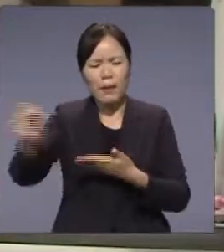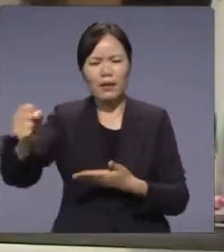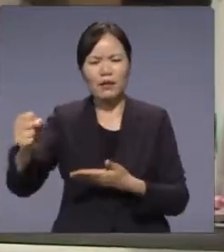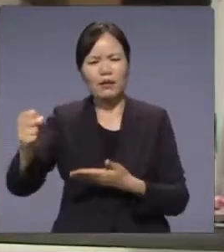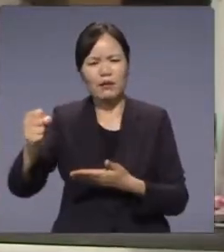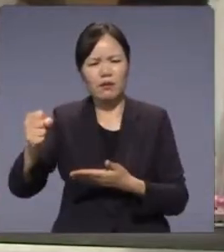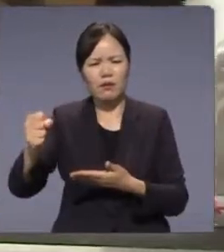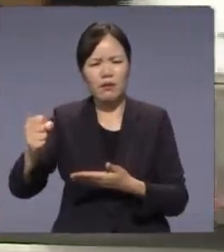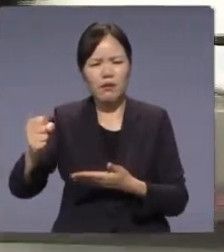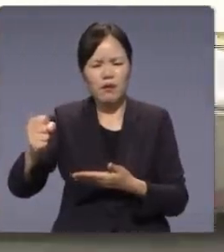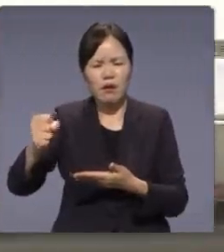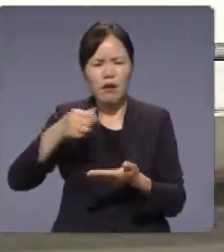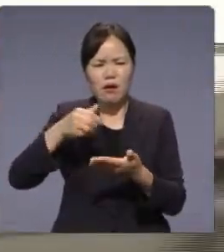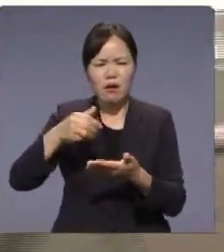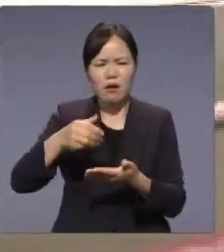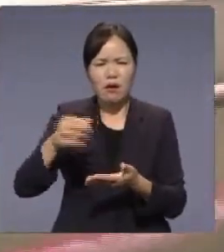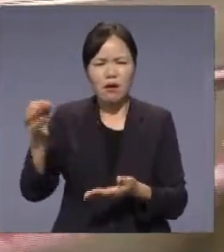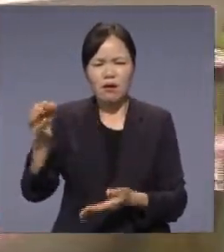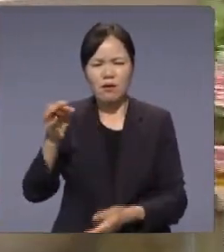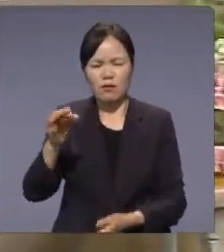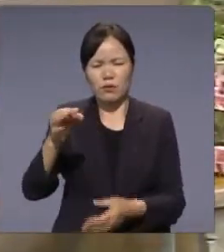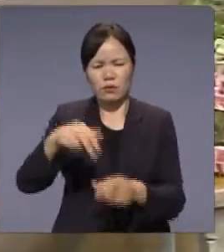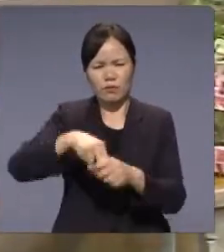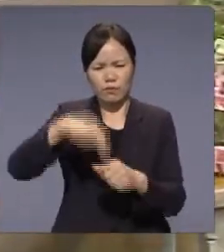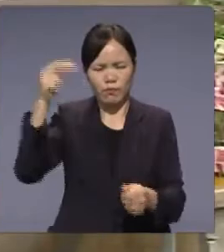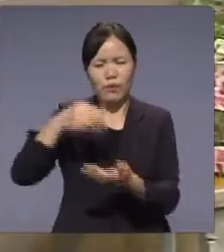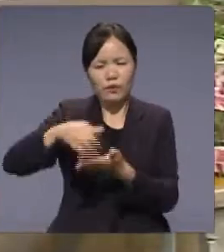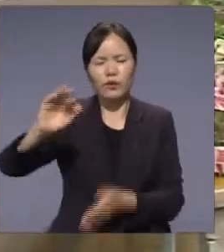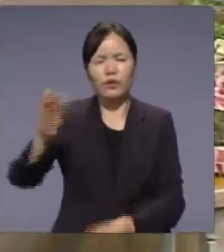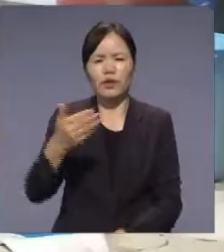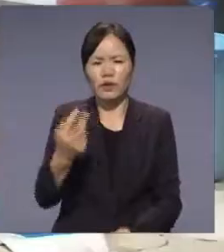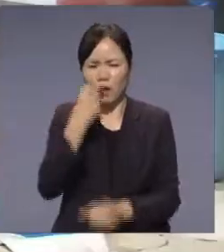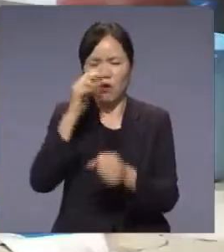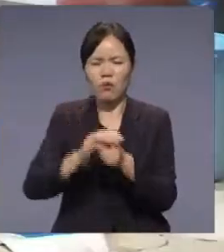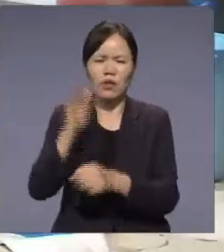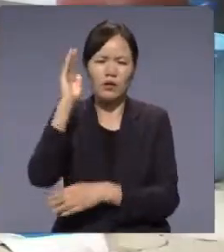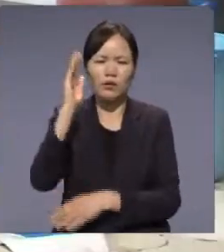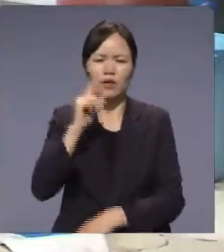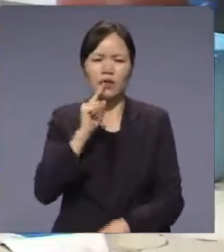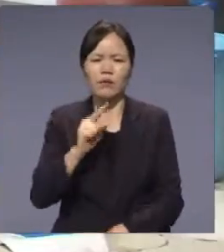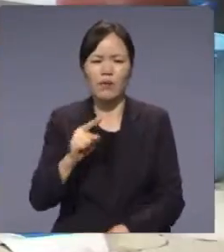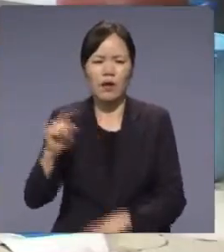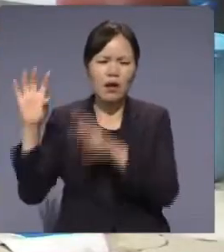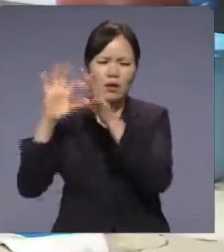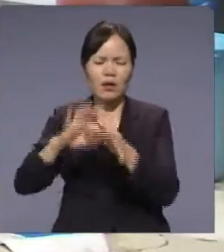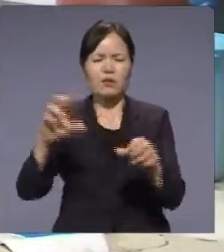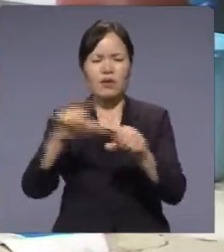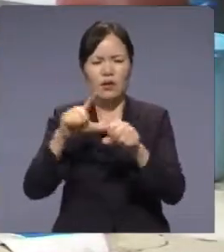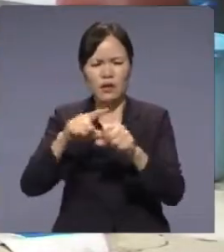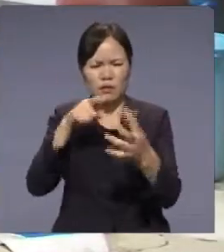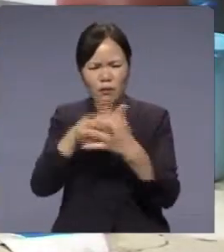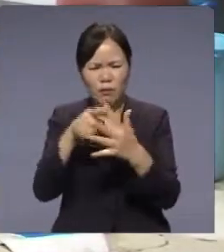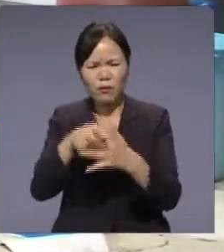무일푼으로 쫓겨나가게 됐다며 억울함을 호소했다고 전했습니다. 계속 가스를 유출을 하고